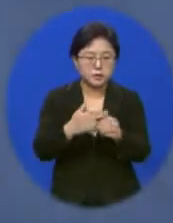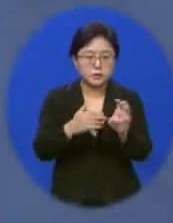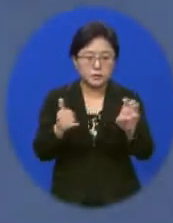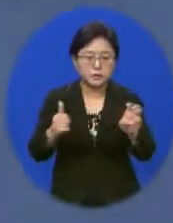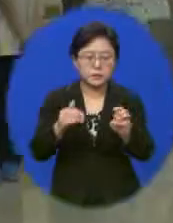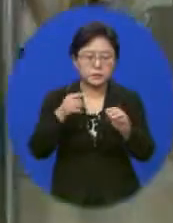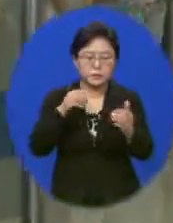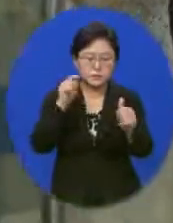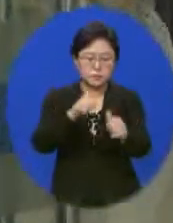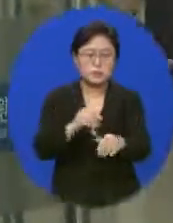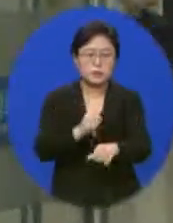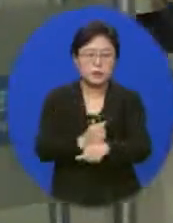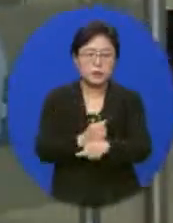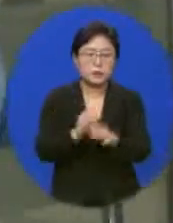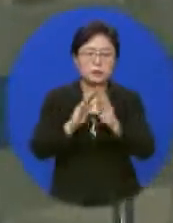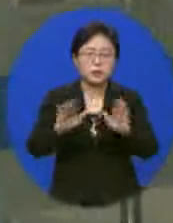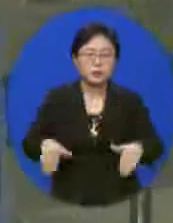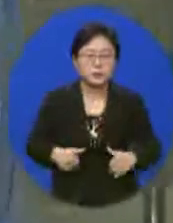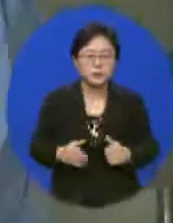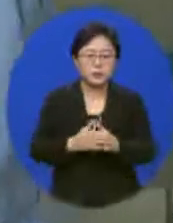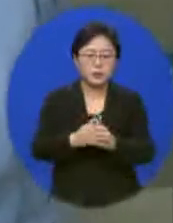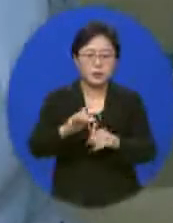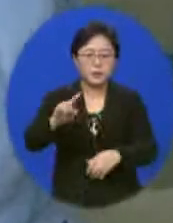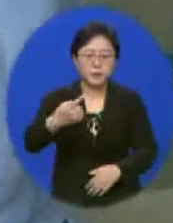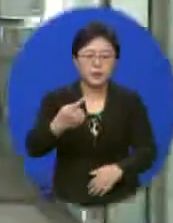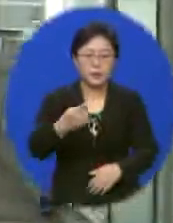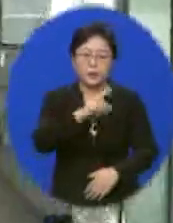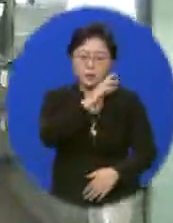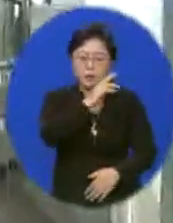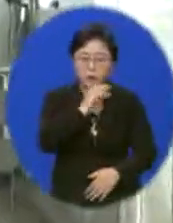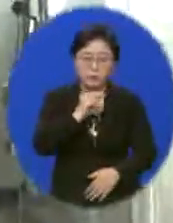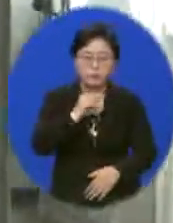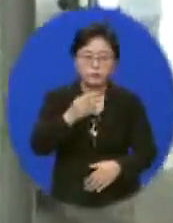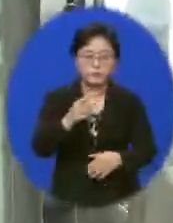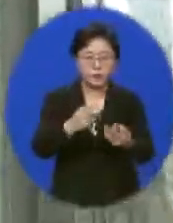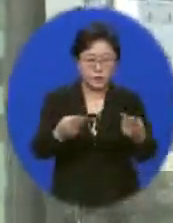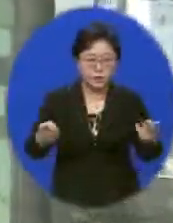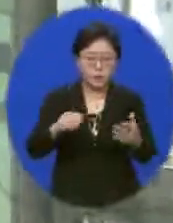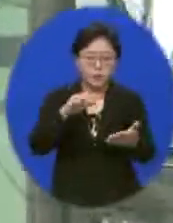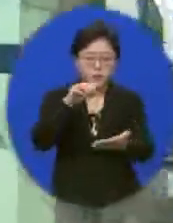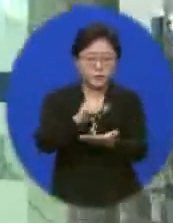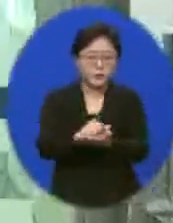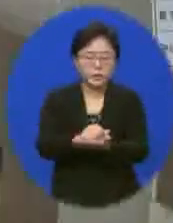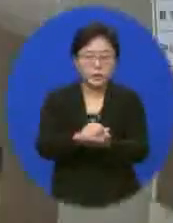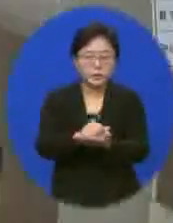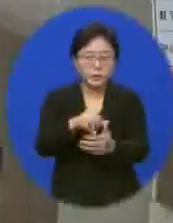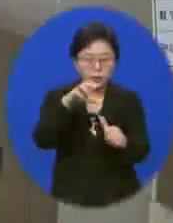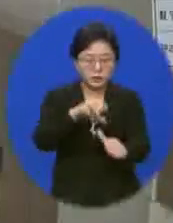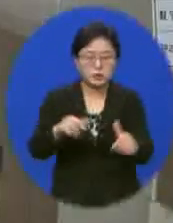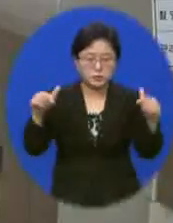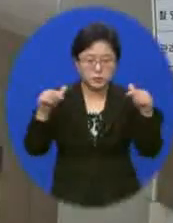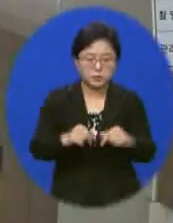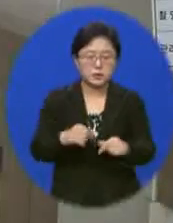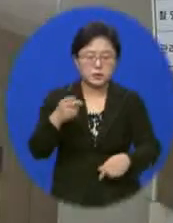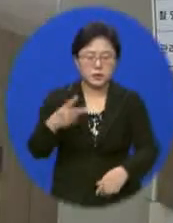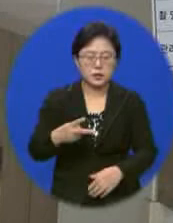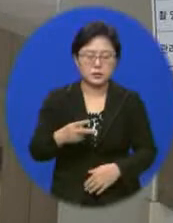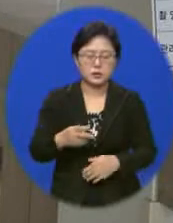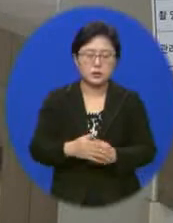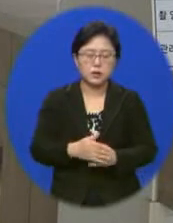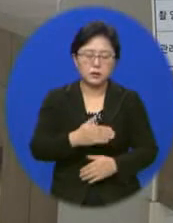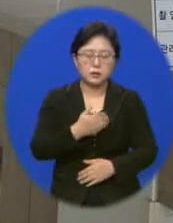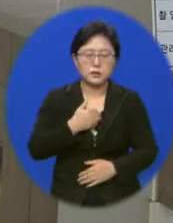배치했습니다. 이로써 전남은 100여 개의 여유 병상을 확보해 코로나19 환자 격리와 치료에 다소